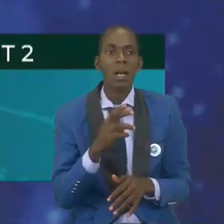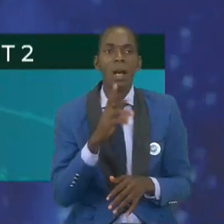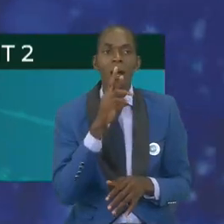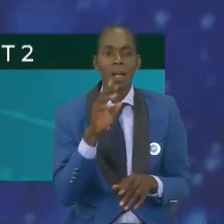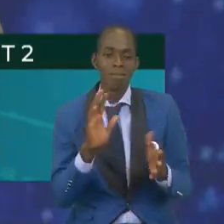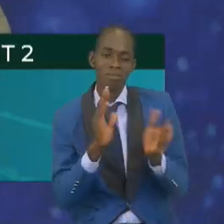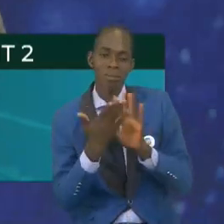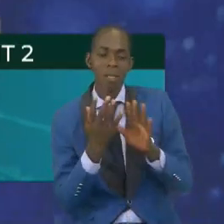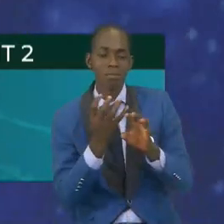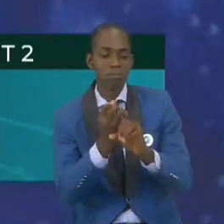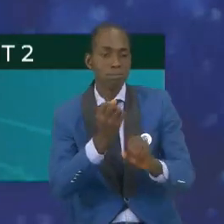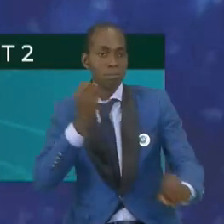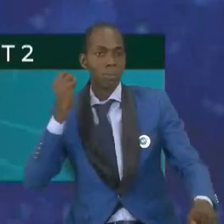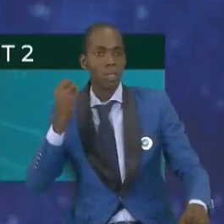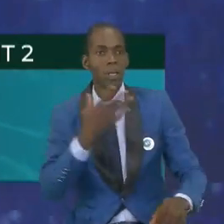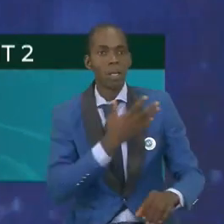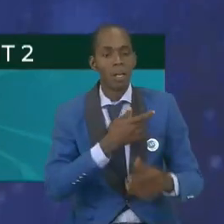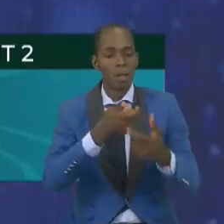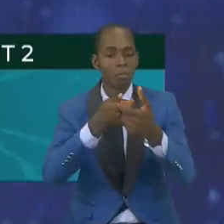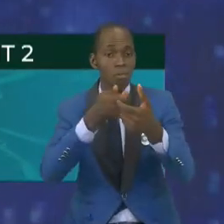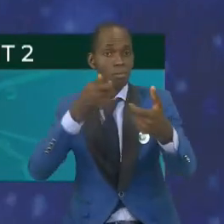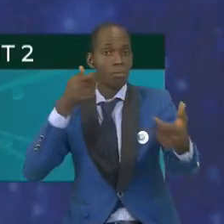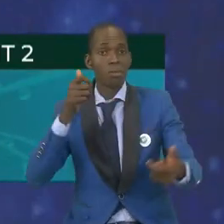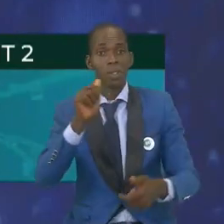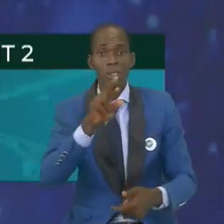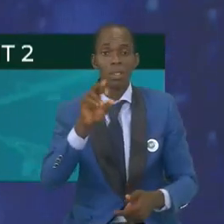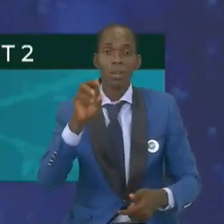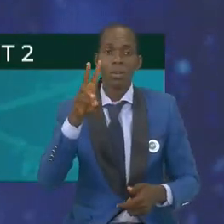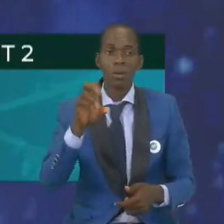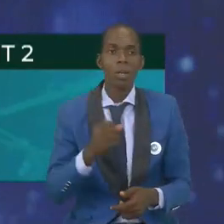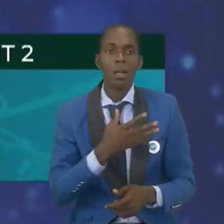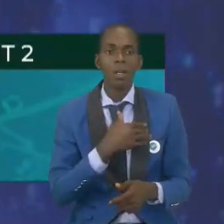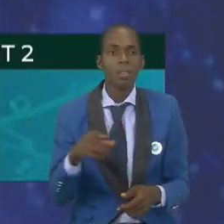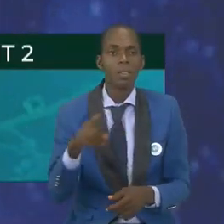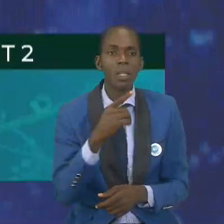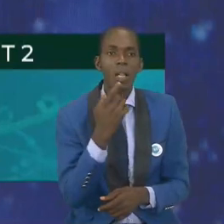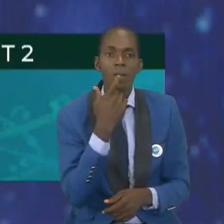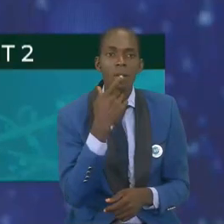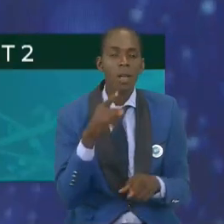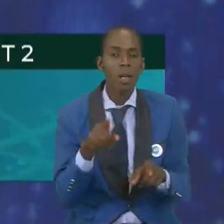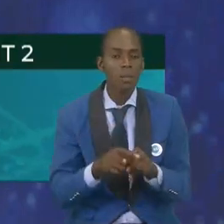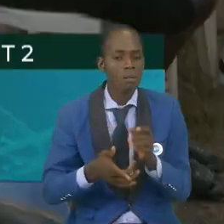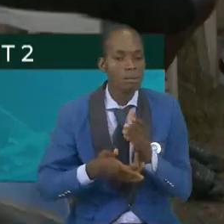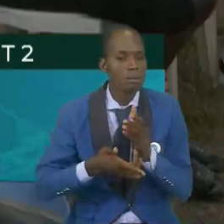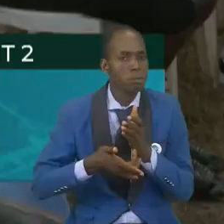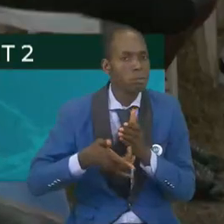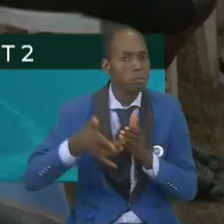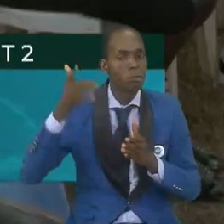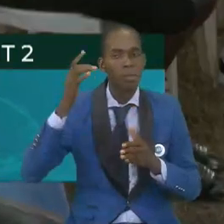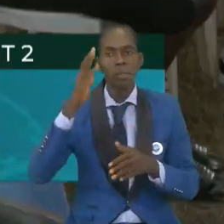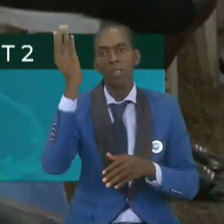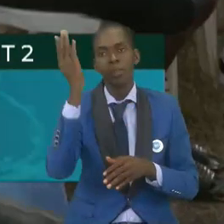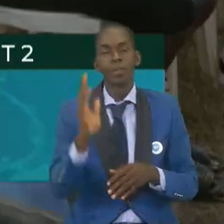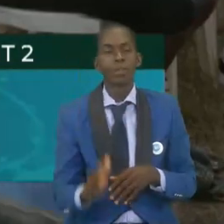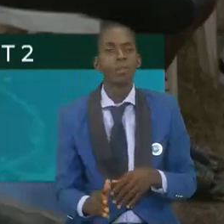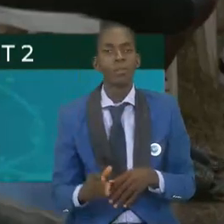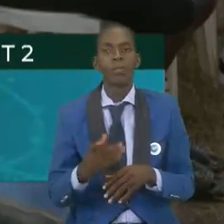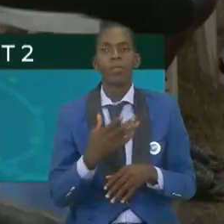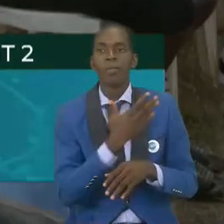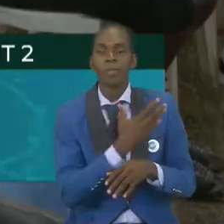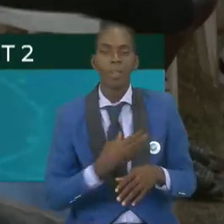les conspirateurs, les persécuteurs, qui ont pour dents la lance des flèches, et dont la langue est un